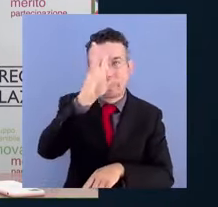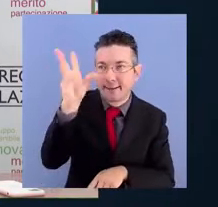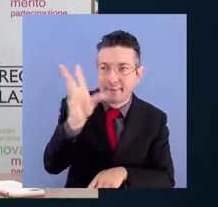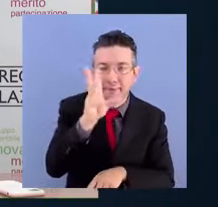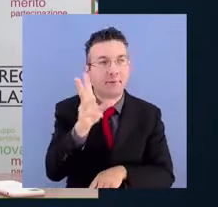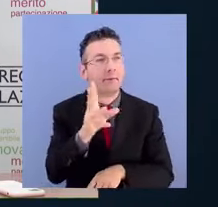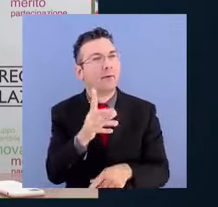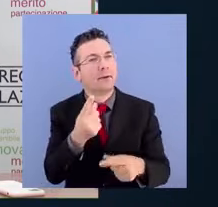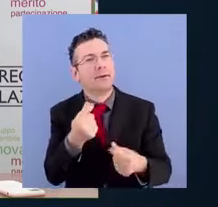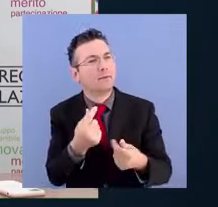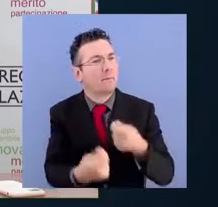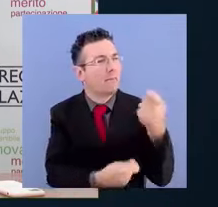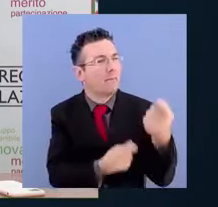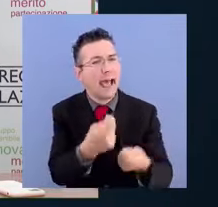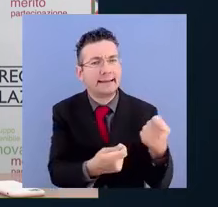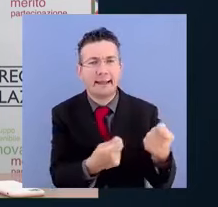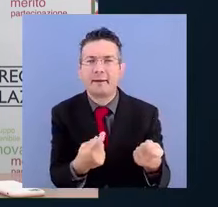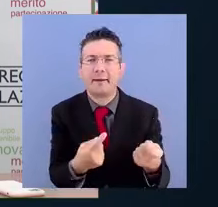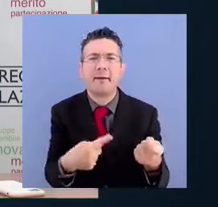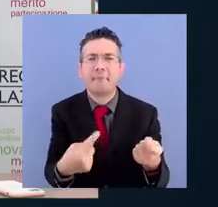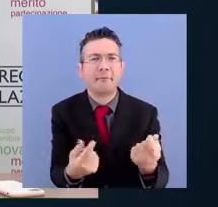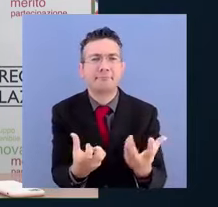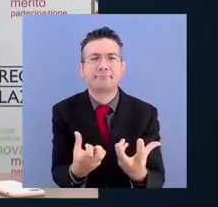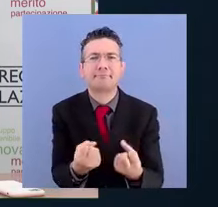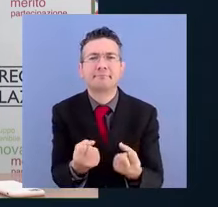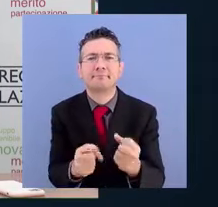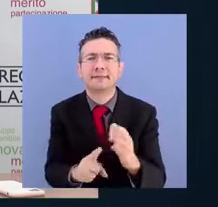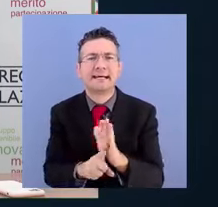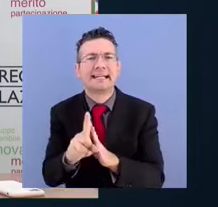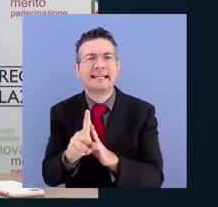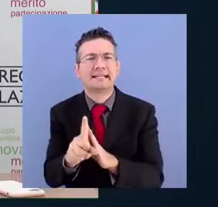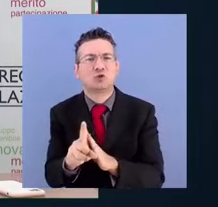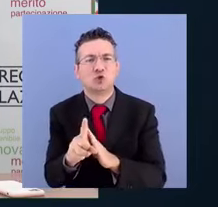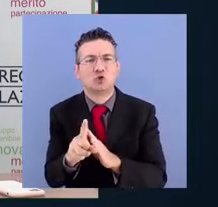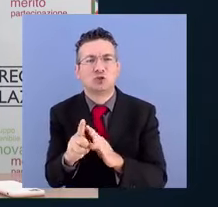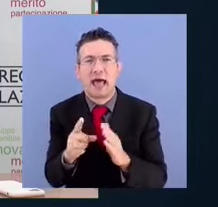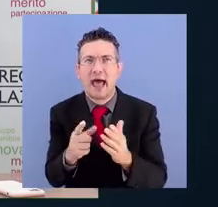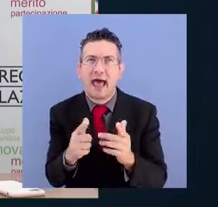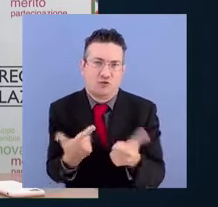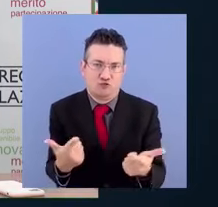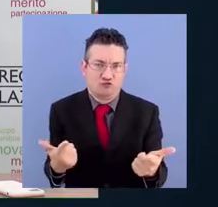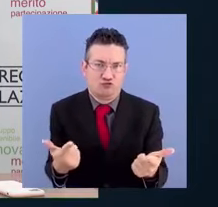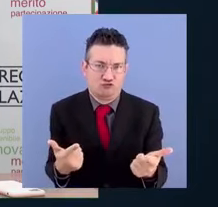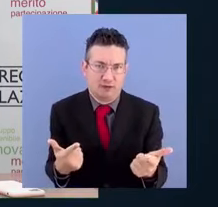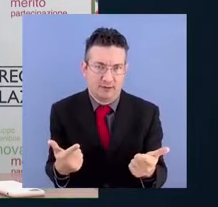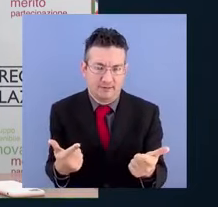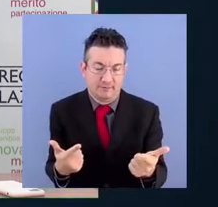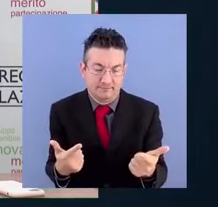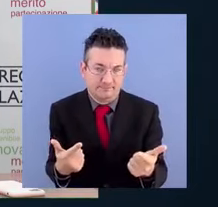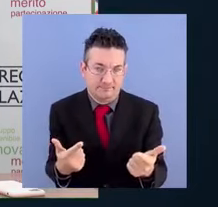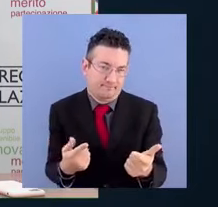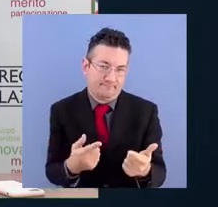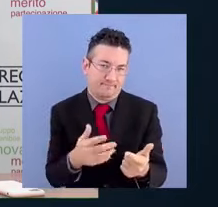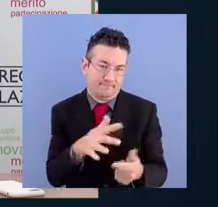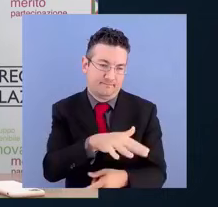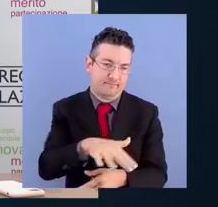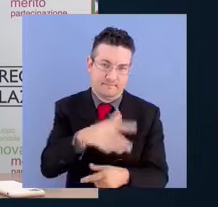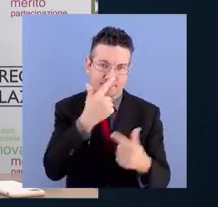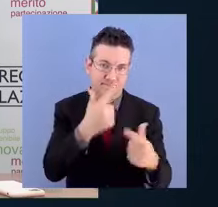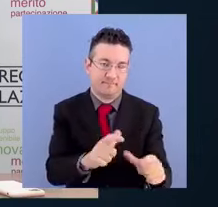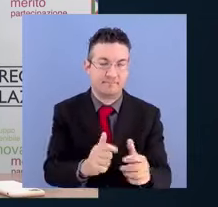spendono anche dei soldi senza però poi aver aiutato concretamente non un settore